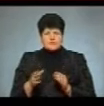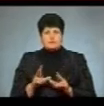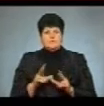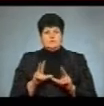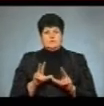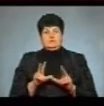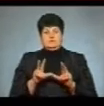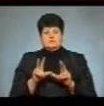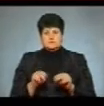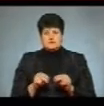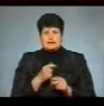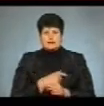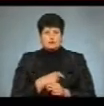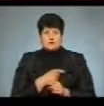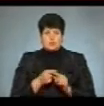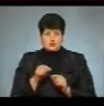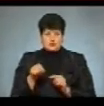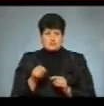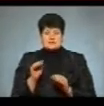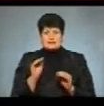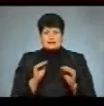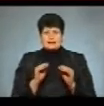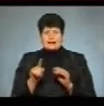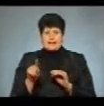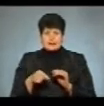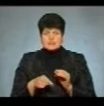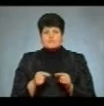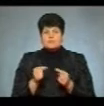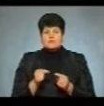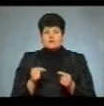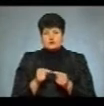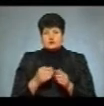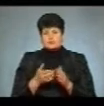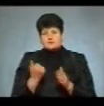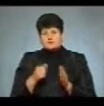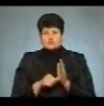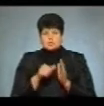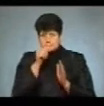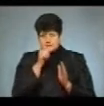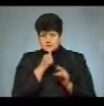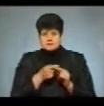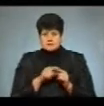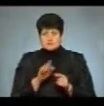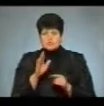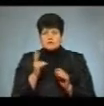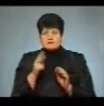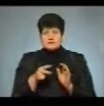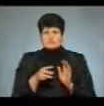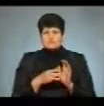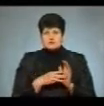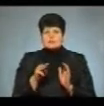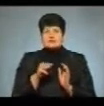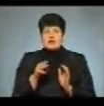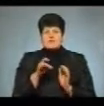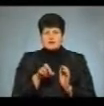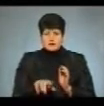присягу депутати цього скликання, 8-го скликання. Відповідно, якщо ми віднімемо 6 місяців, тобто це, відповідно, буде 28 травня. Якщо